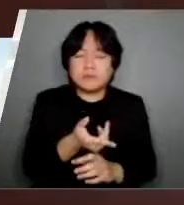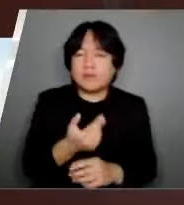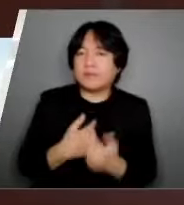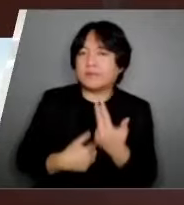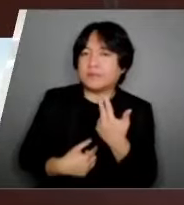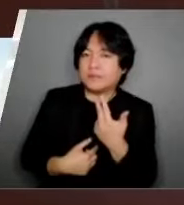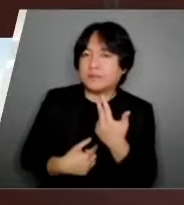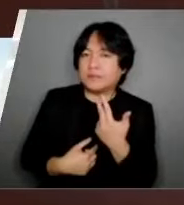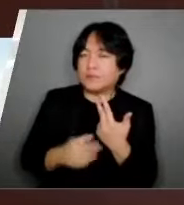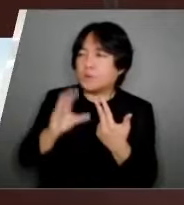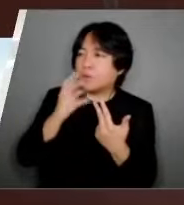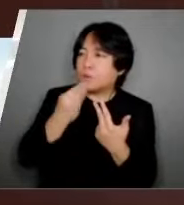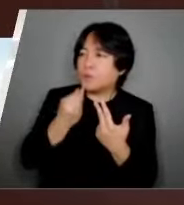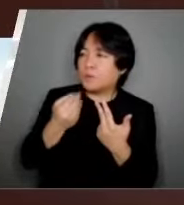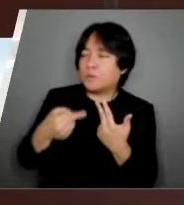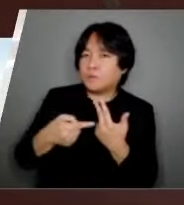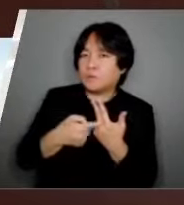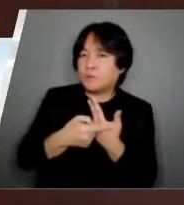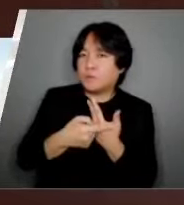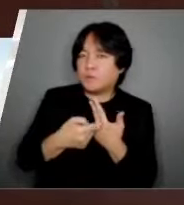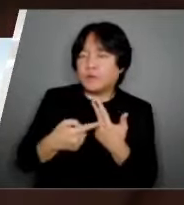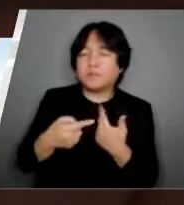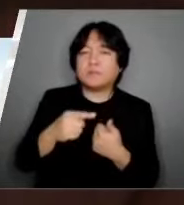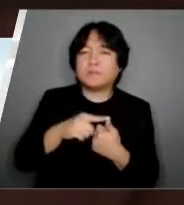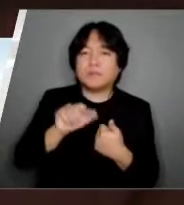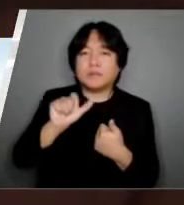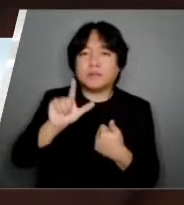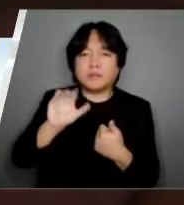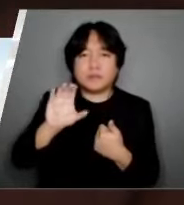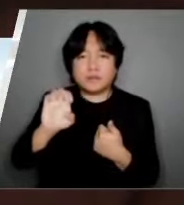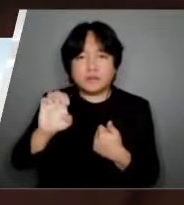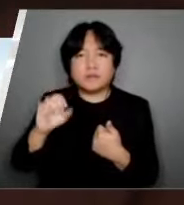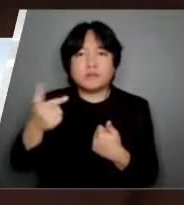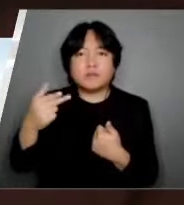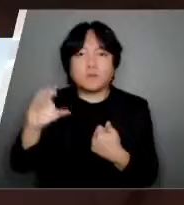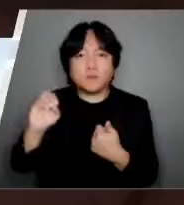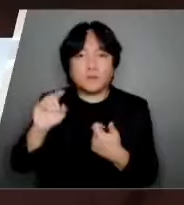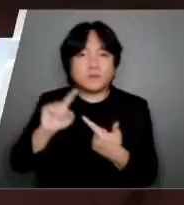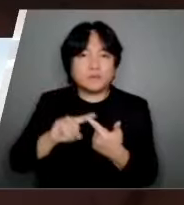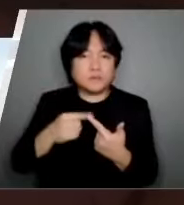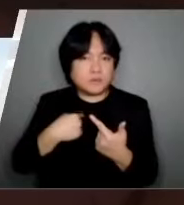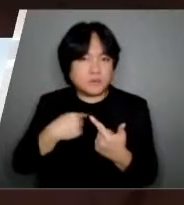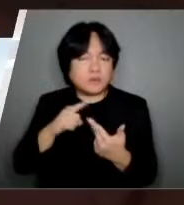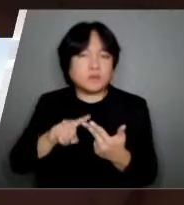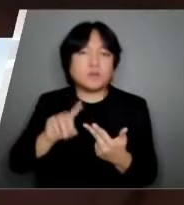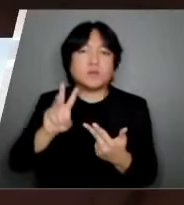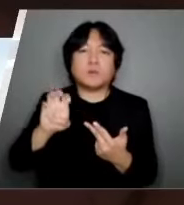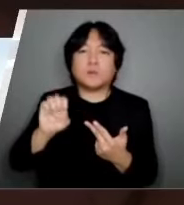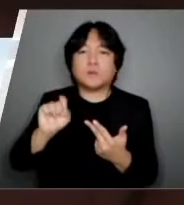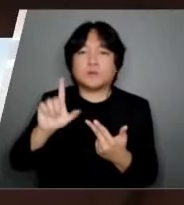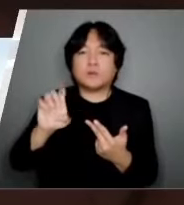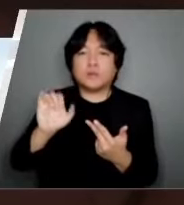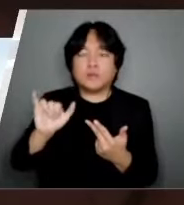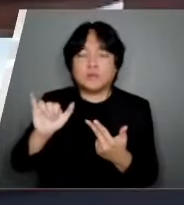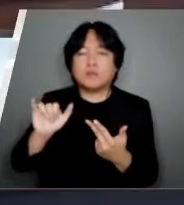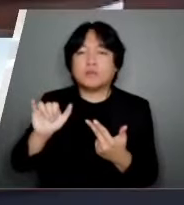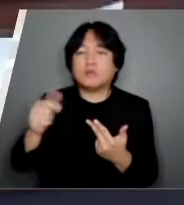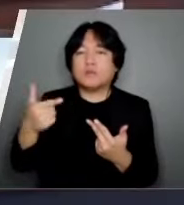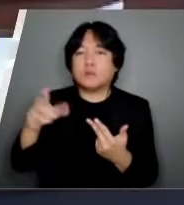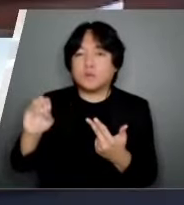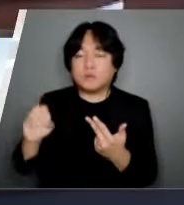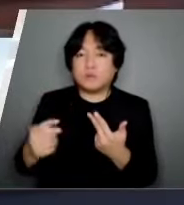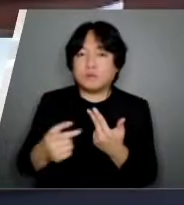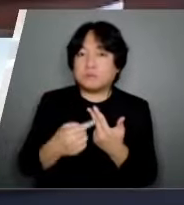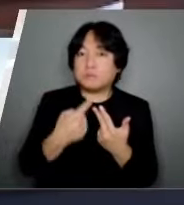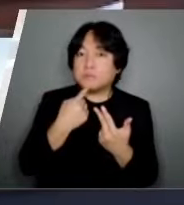Sino? Sinong tatlo? Si Alice tsaka si Wesley po. Sasakay po kami ng boat. Ha? Ano po? Sasakay kami ng boat sa dagat.